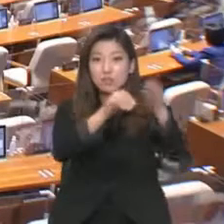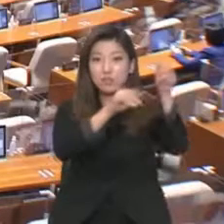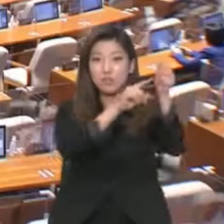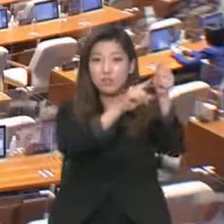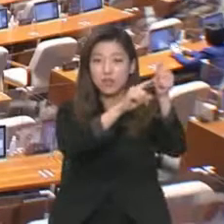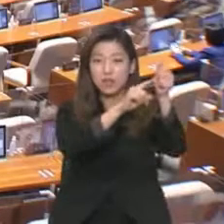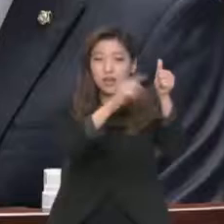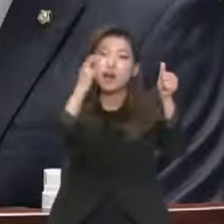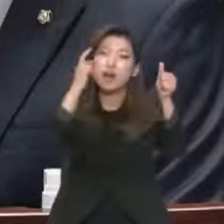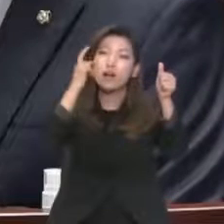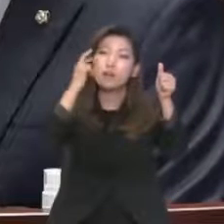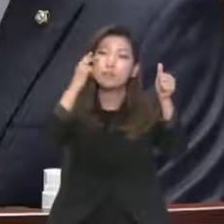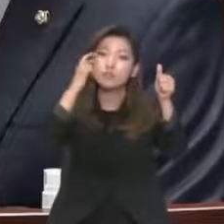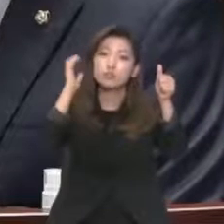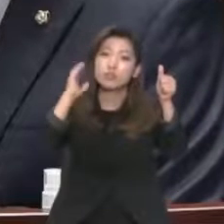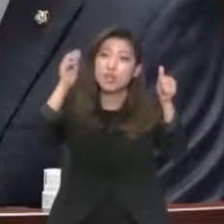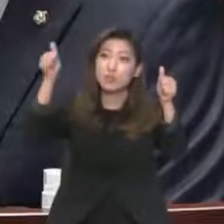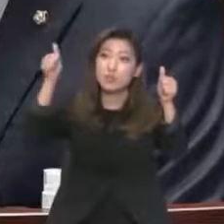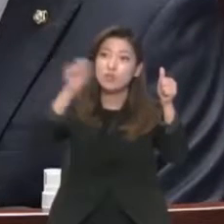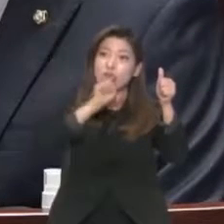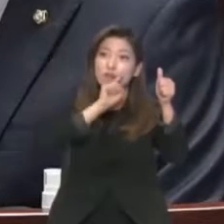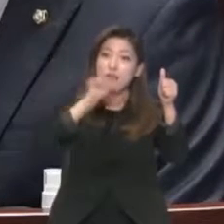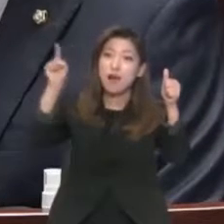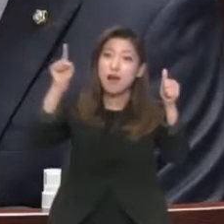대통령에게 저런 표현을 쓰는 것을 상상할 수 있겠습니까?